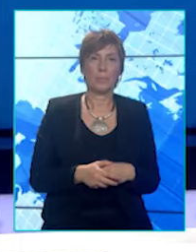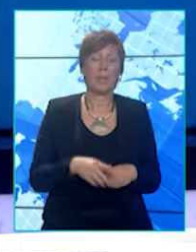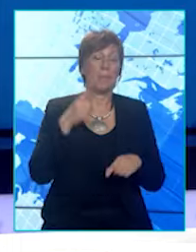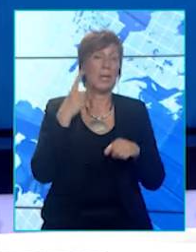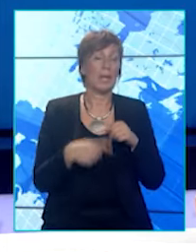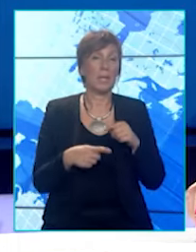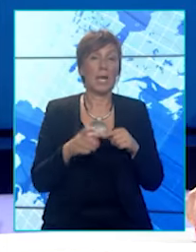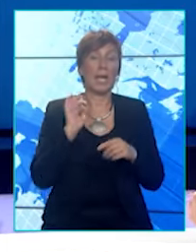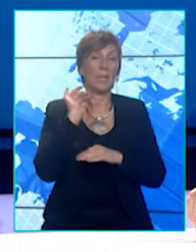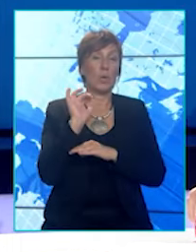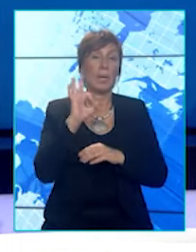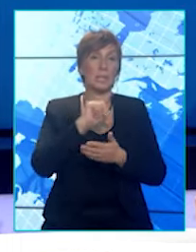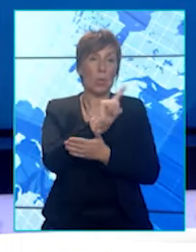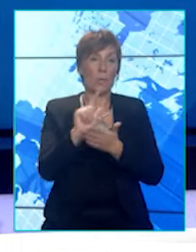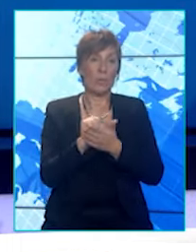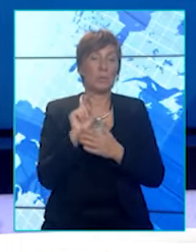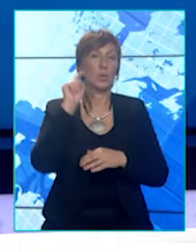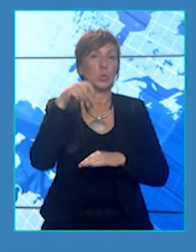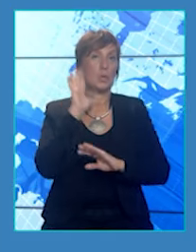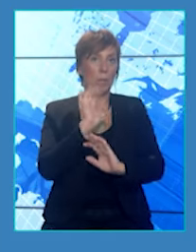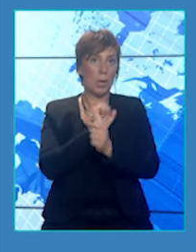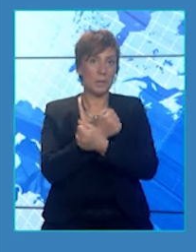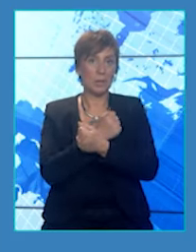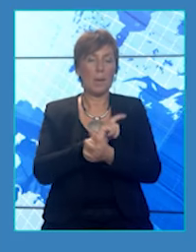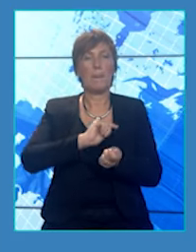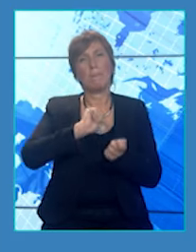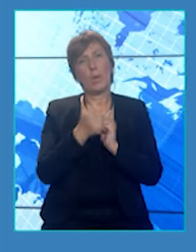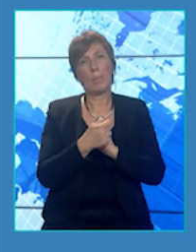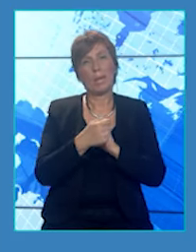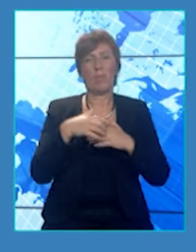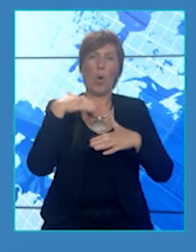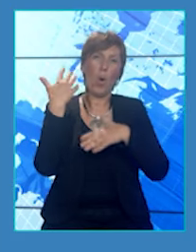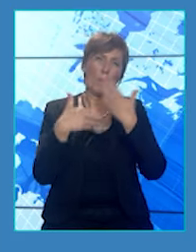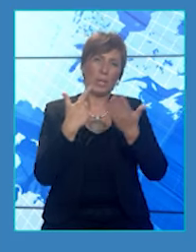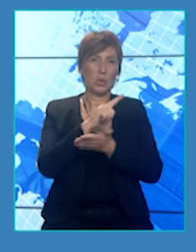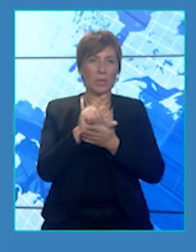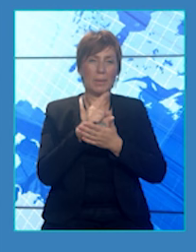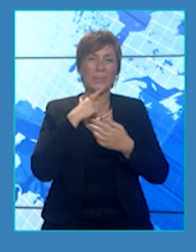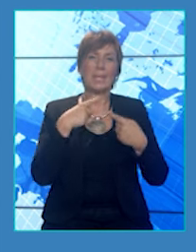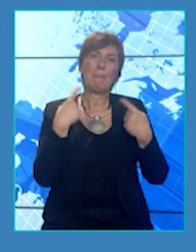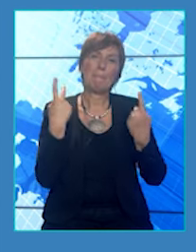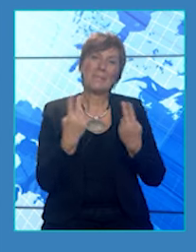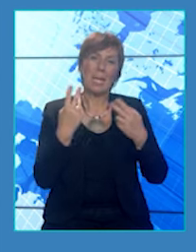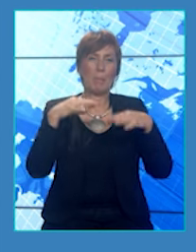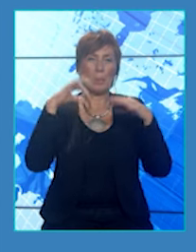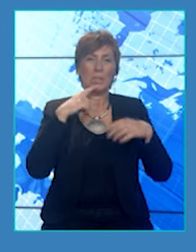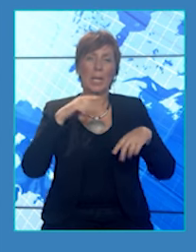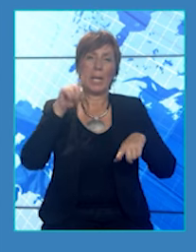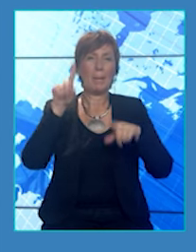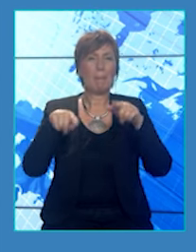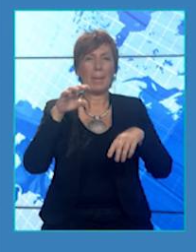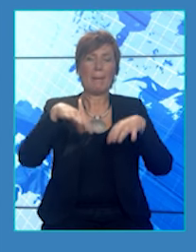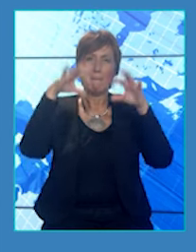Pred kraj dnevnika informacije o vremenu. Sutra u Bosni i Hercegovini promjenjivo oblačno vrijeme sa slabom kišom ili lokalnim